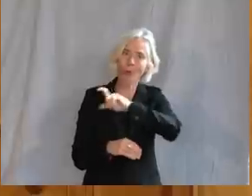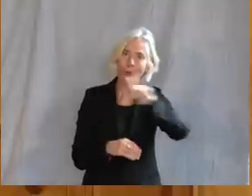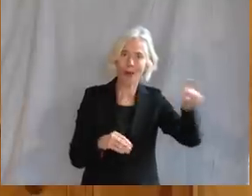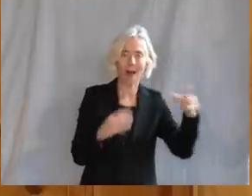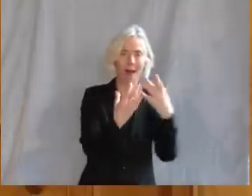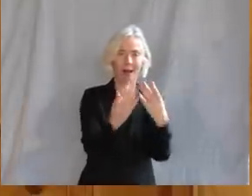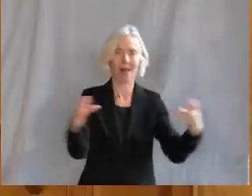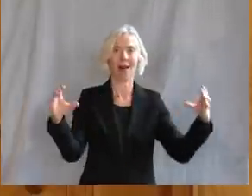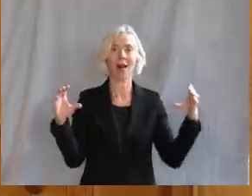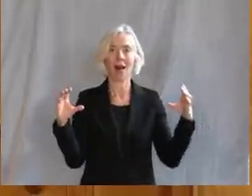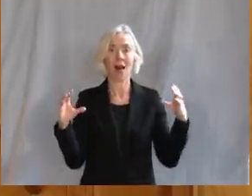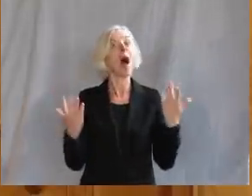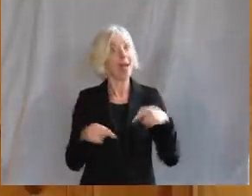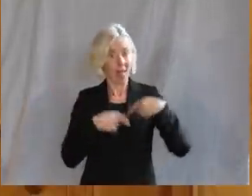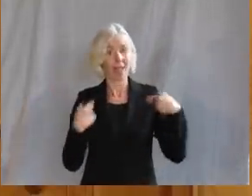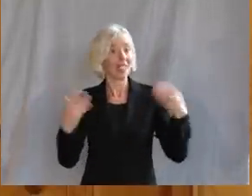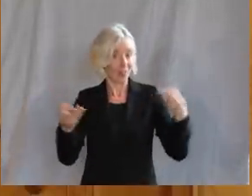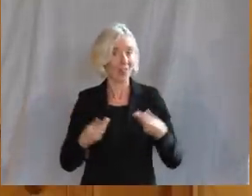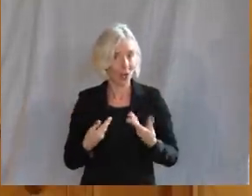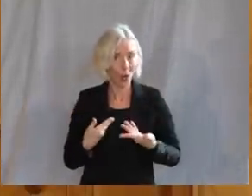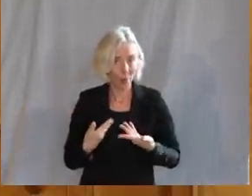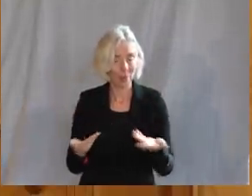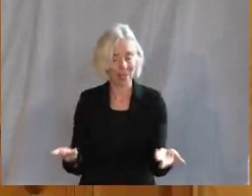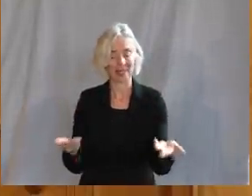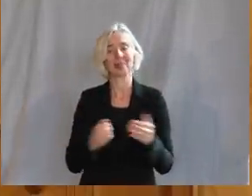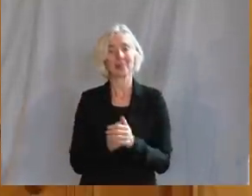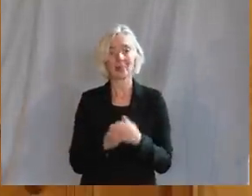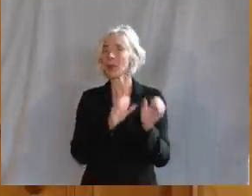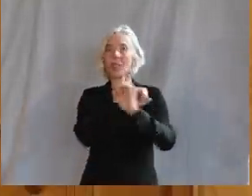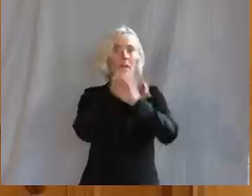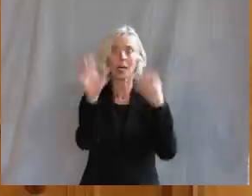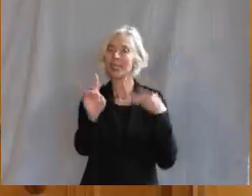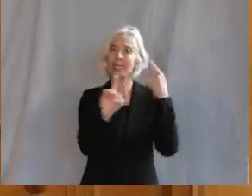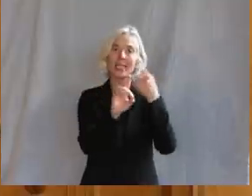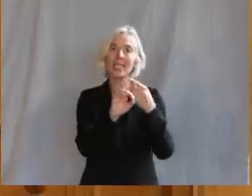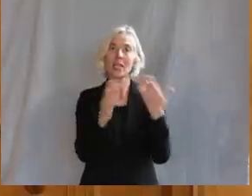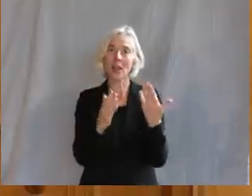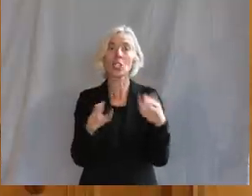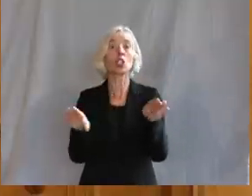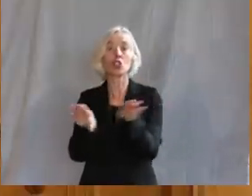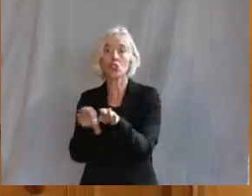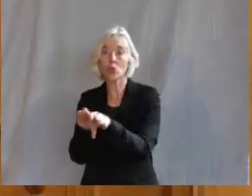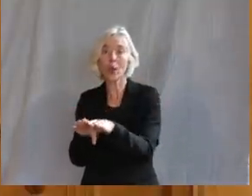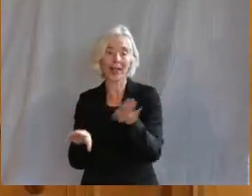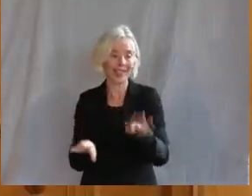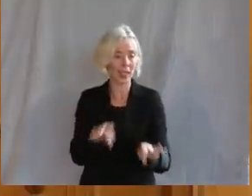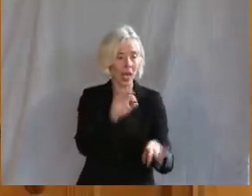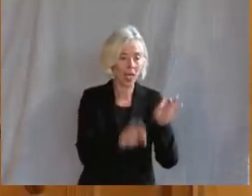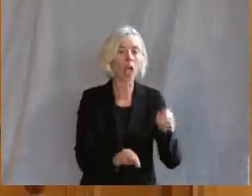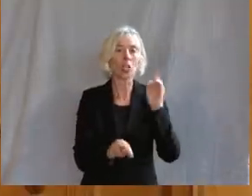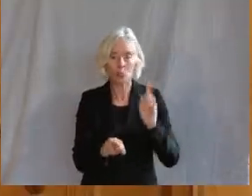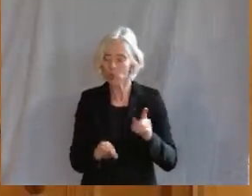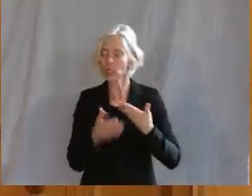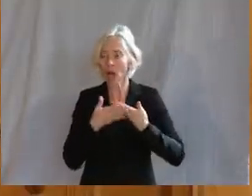komplette und flächendeckende Schul- und Kitaschließungen so lange als möglich zu vermeiden. Das ist wichtig für die Bildungsgerechtigkeit in unserer